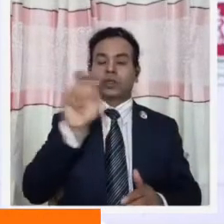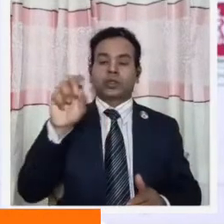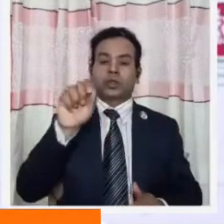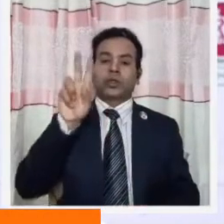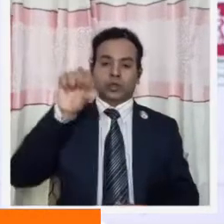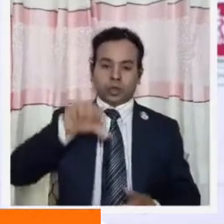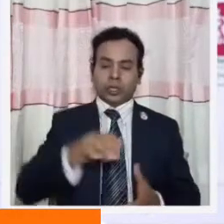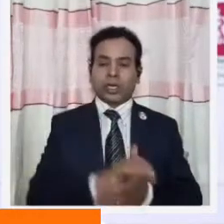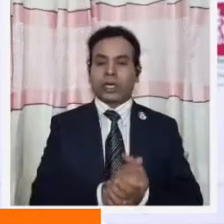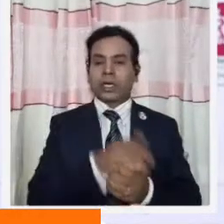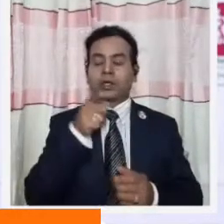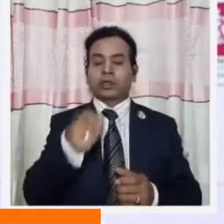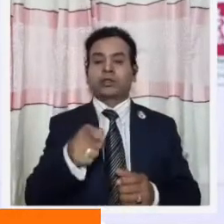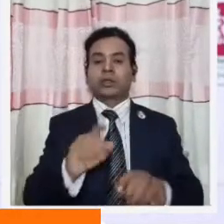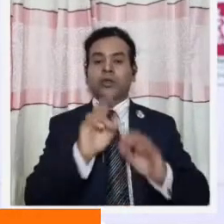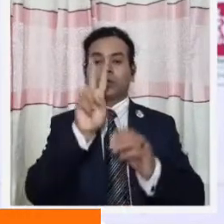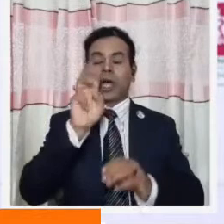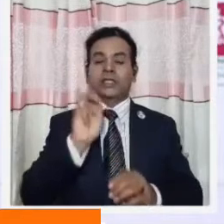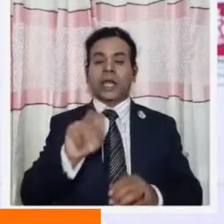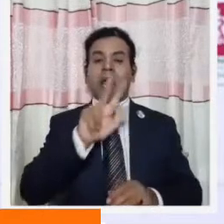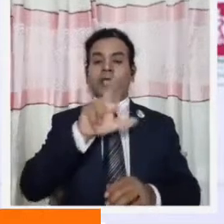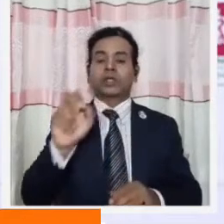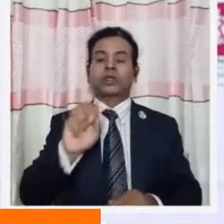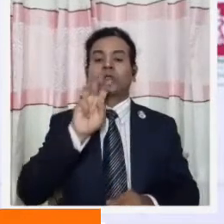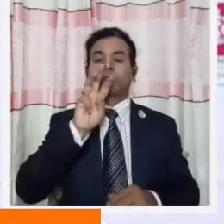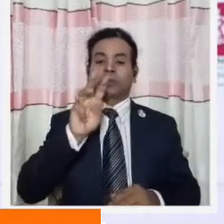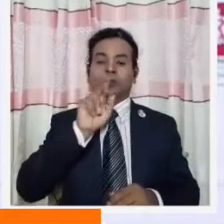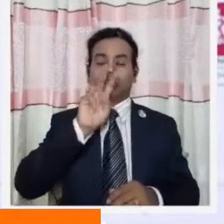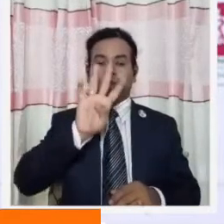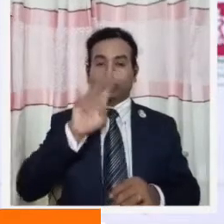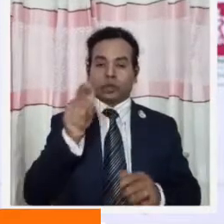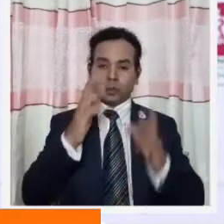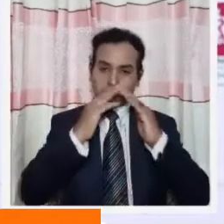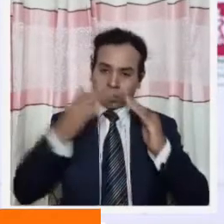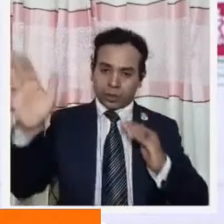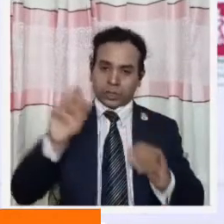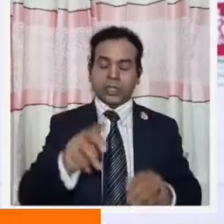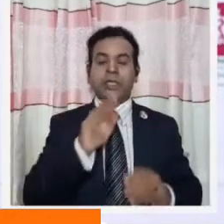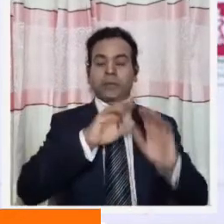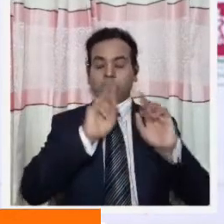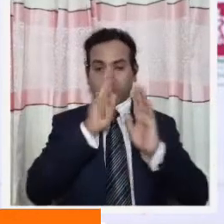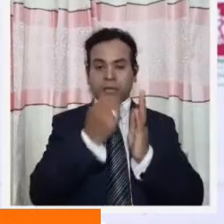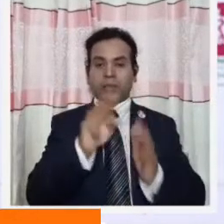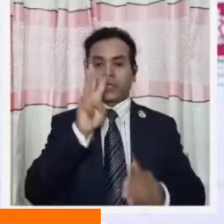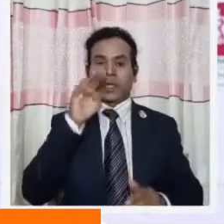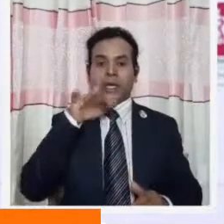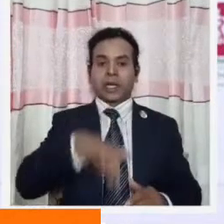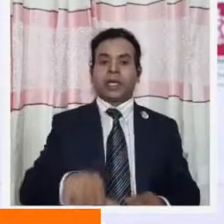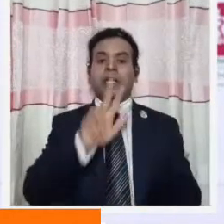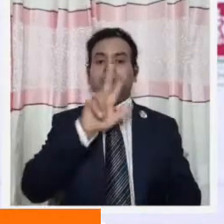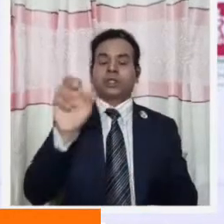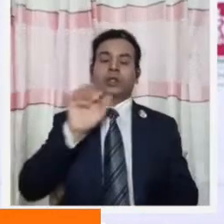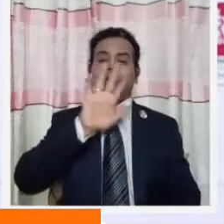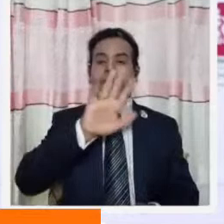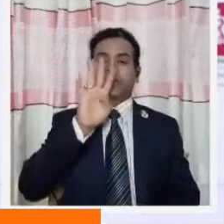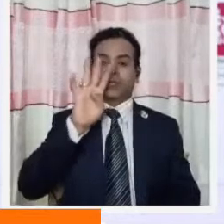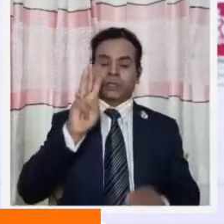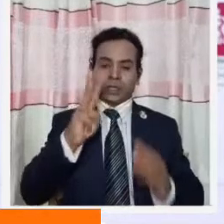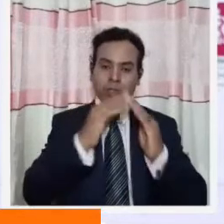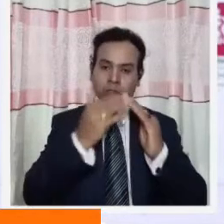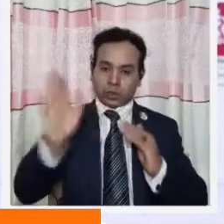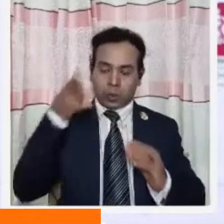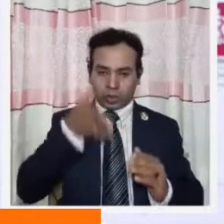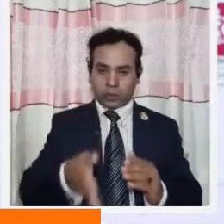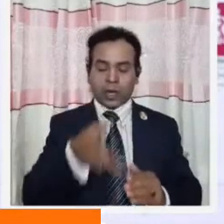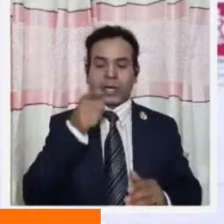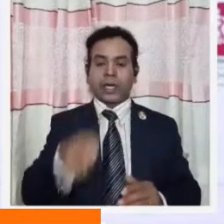২,৪৩৯ জন এবং এ পর্যন্ত কোয়ারেন্টাইনে ৪,০৩,২৬৯ জন। ২৪ ঘন্টায় কোয়ারেন্টাইন থেকে ছাড় পেয়েছেন ২,৮৬৪ জন,